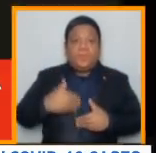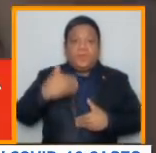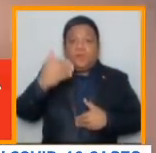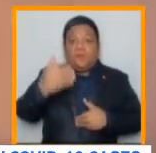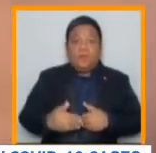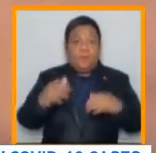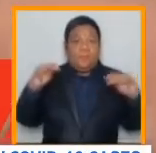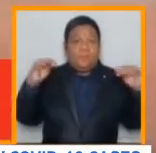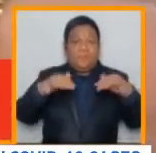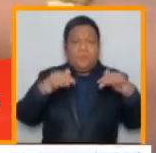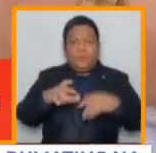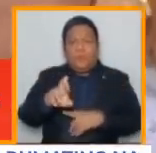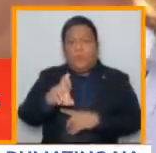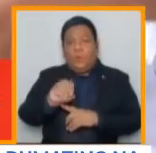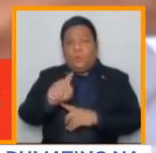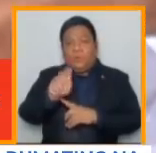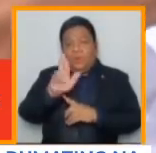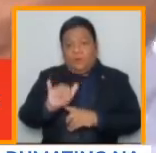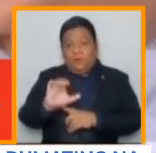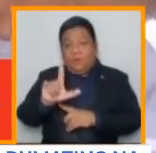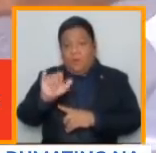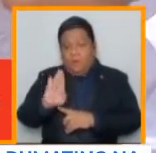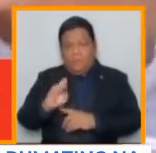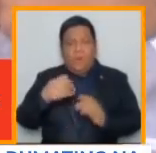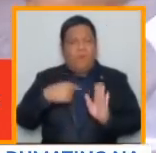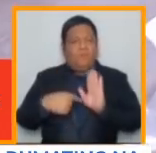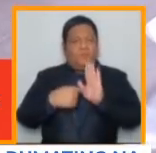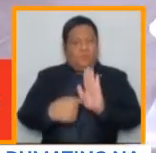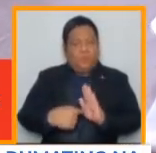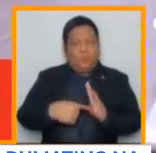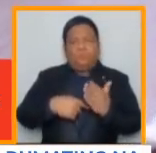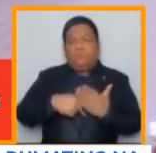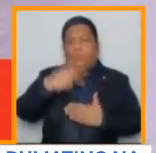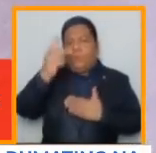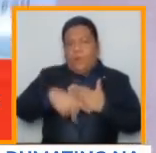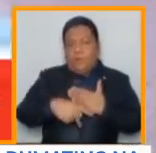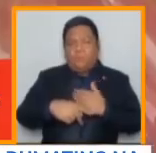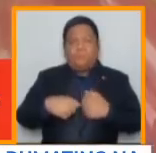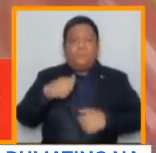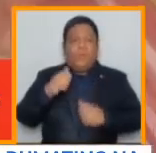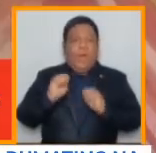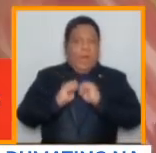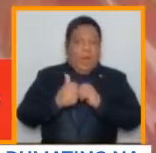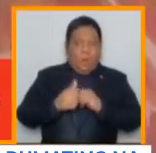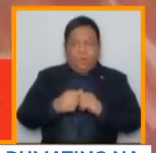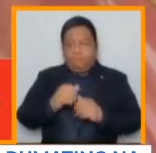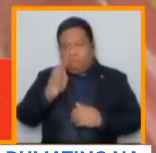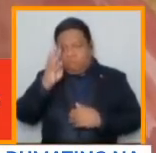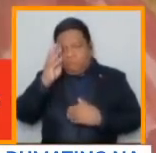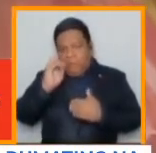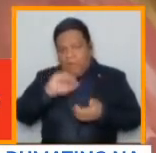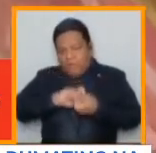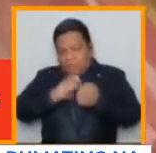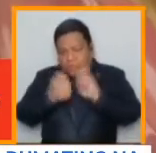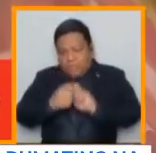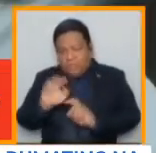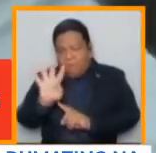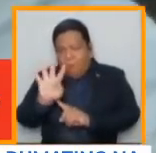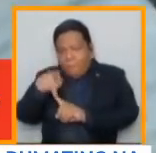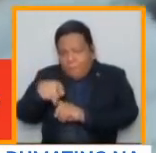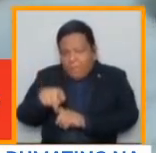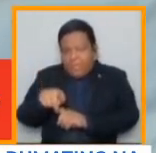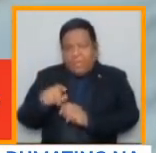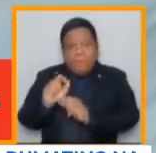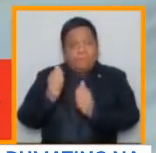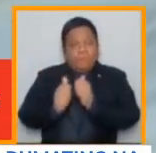plataforma kasama ang pag-reinvent ng 4Ps o Pantawid Pamilyang Pilipino Program, kung saan magbibigay ng mga pagsasanay